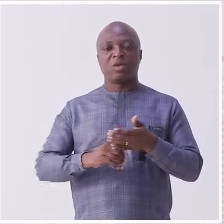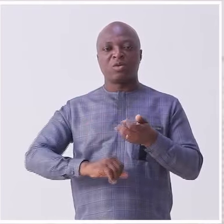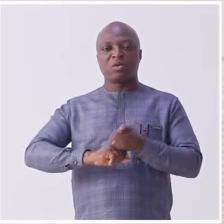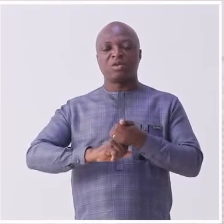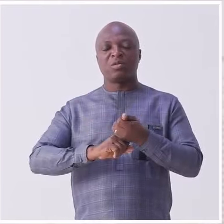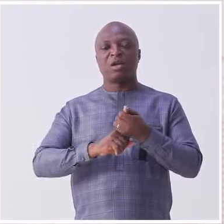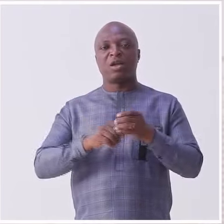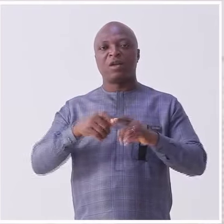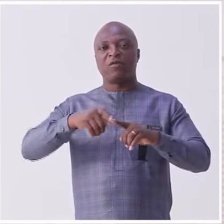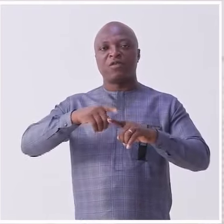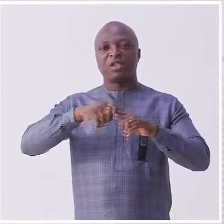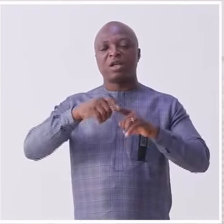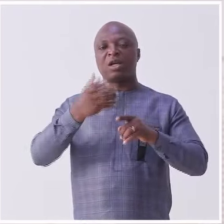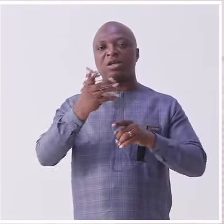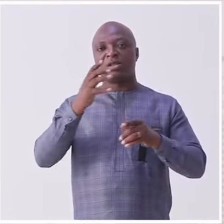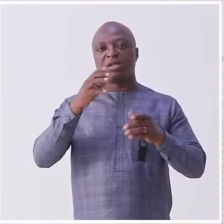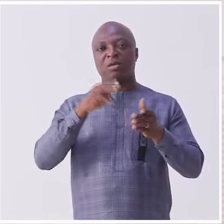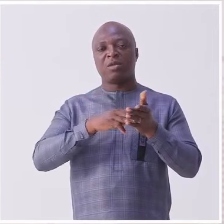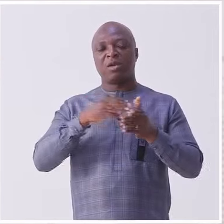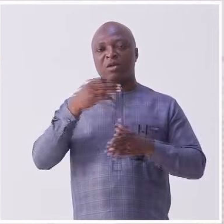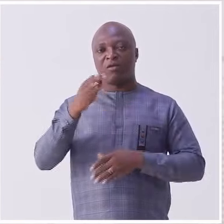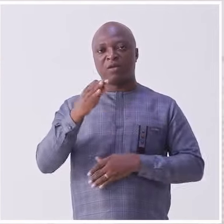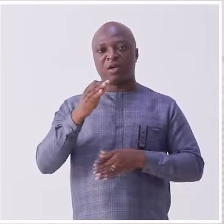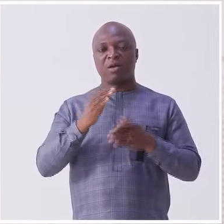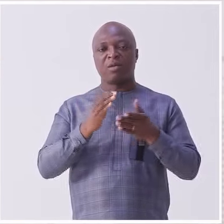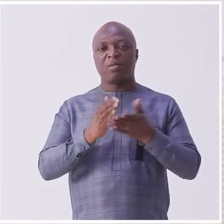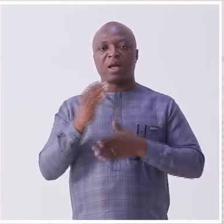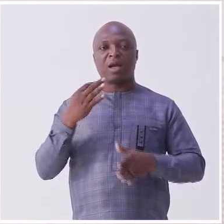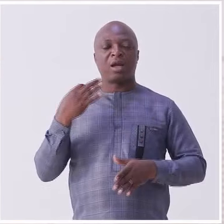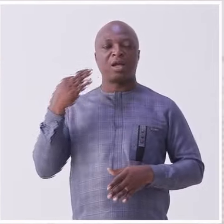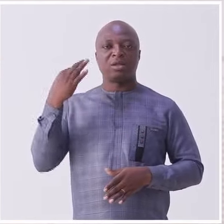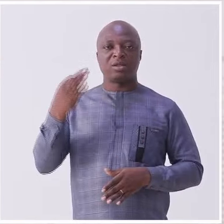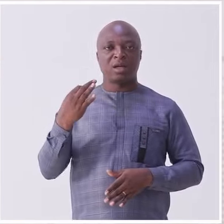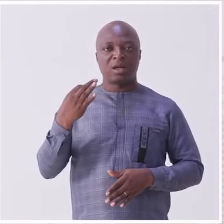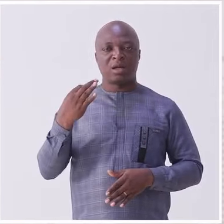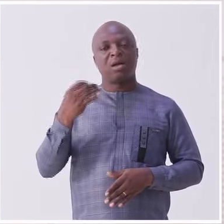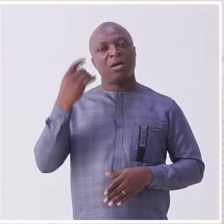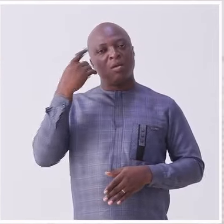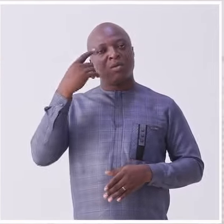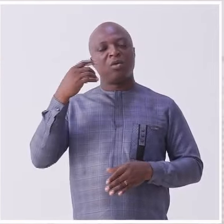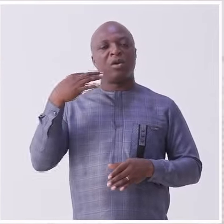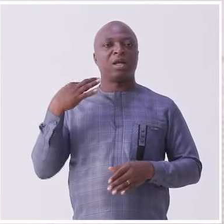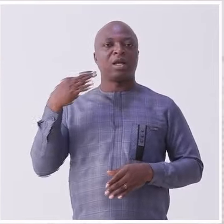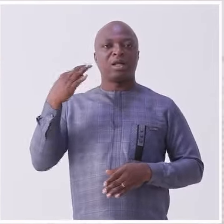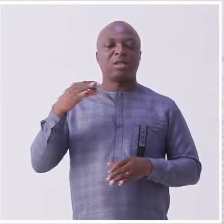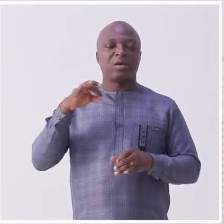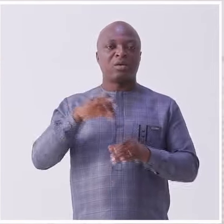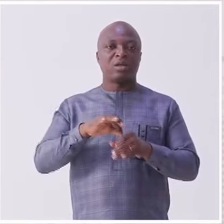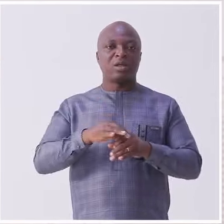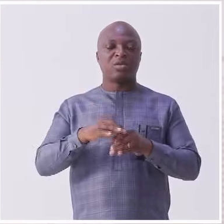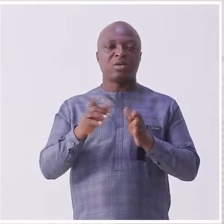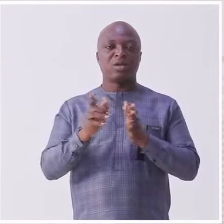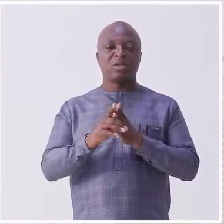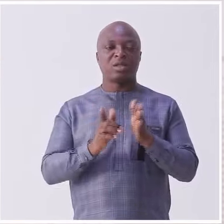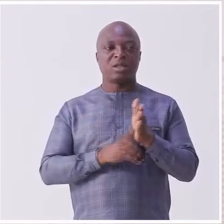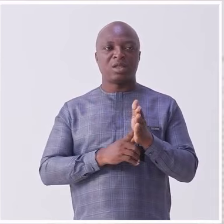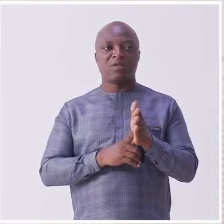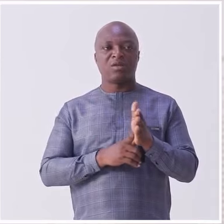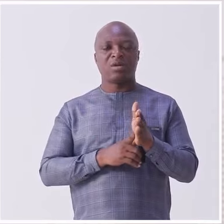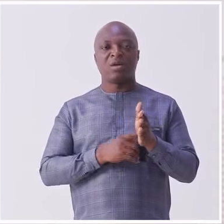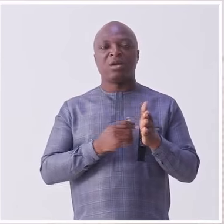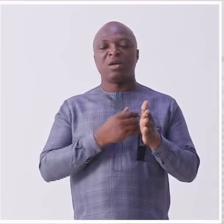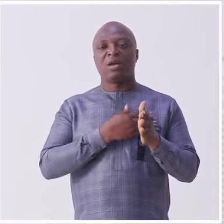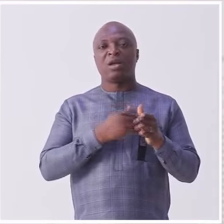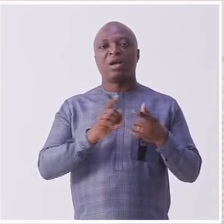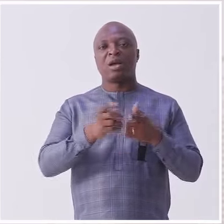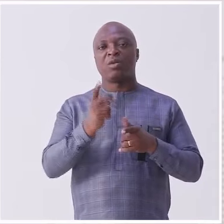est fixé à 500 000 francs CFA par candidat pour les candidats aux élections législatives